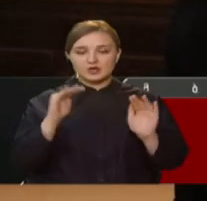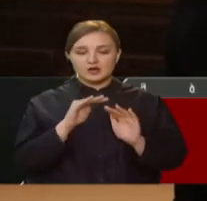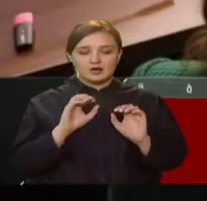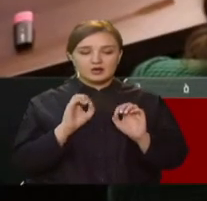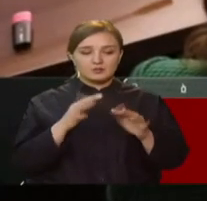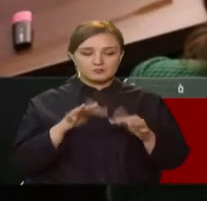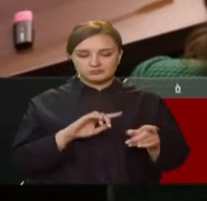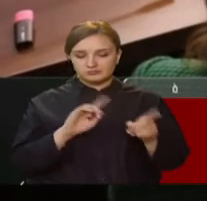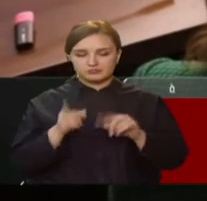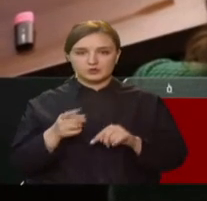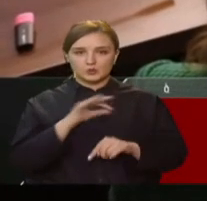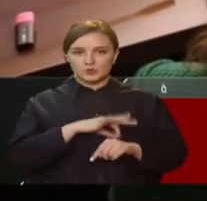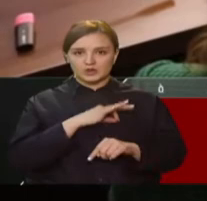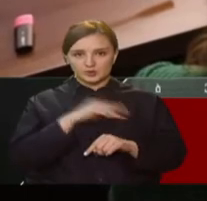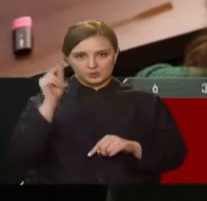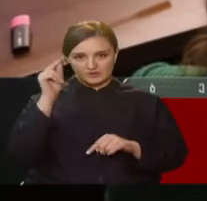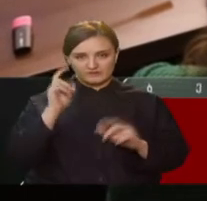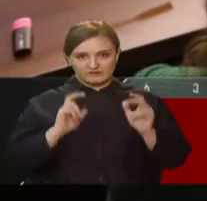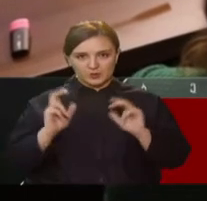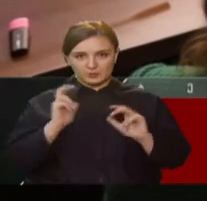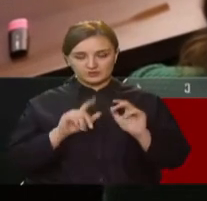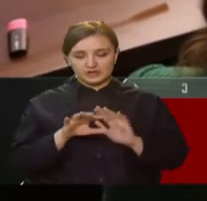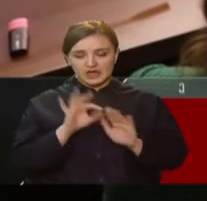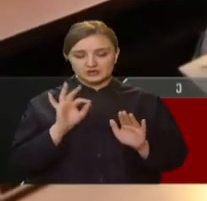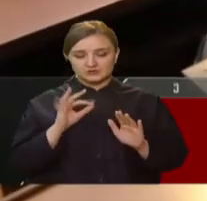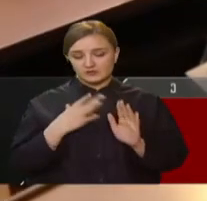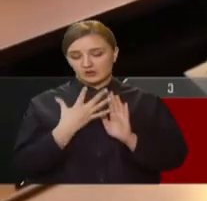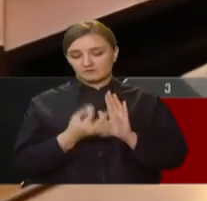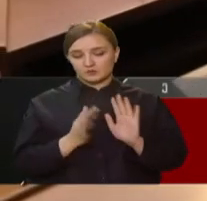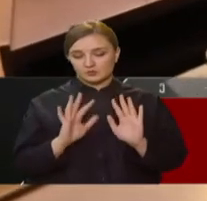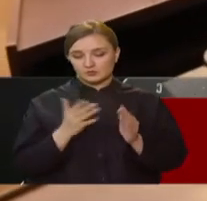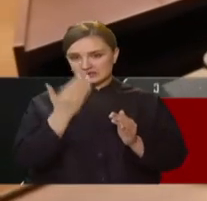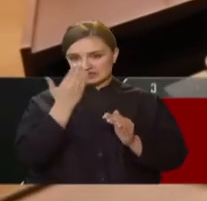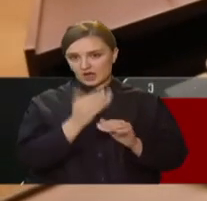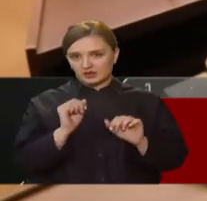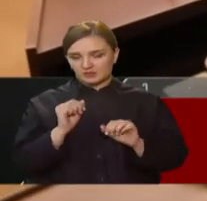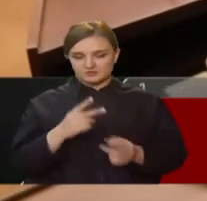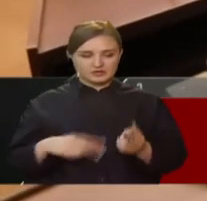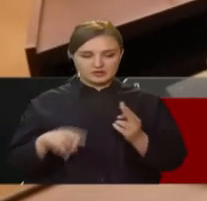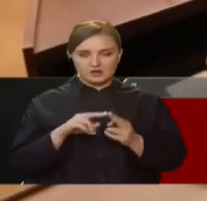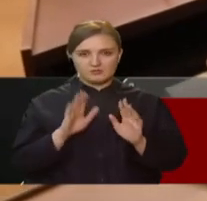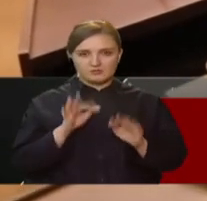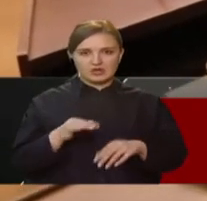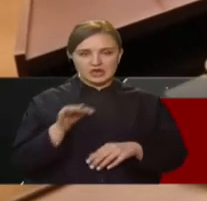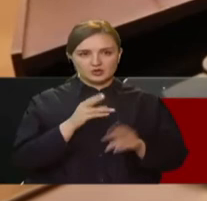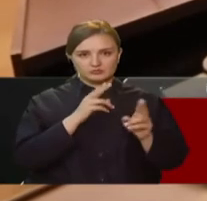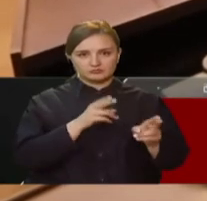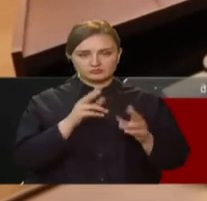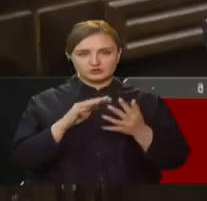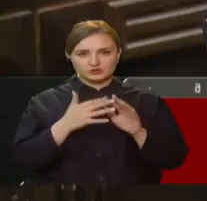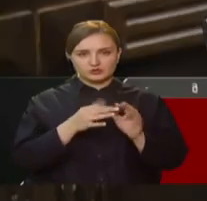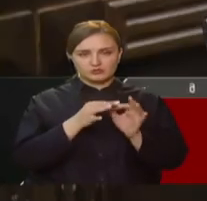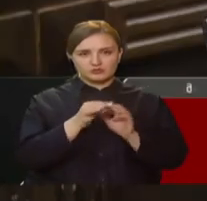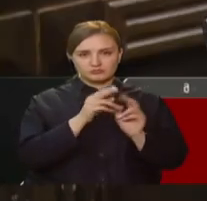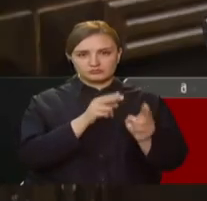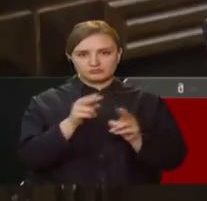կալբ լևան Կոկորաշուլի պիրով բաստեպցրոմ արջևի շեմտխոաշի խոյալը սախալխոդամցուելի իկնեպա։ Իվլիս ռեգիոն էպշի դա սոպլեպշի